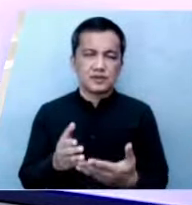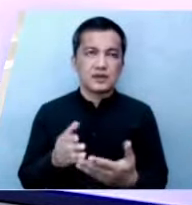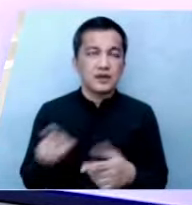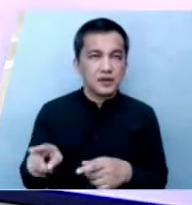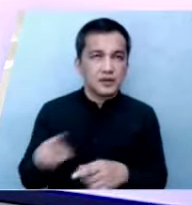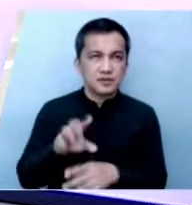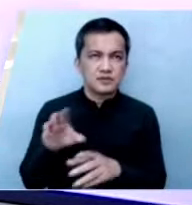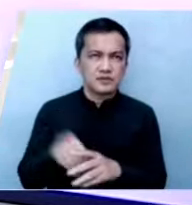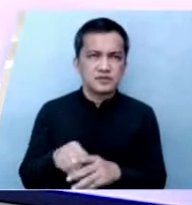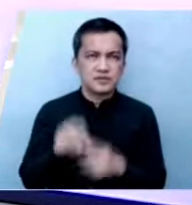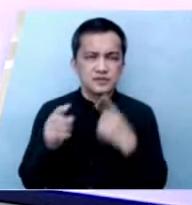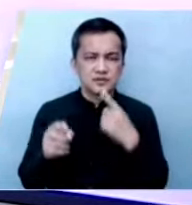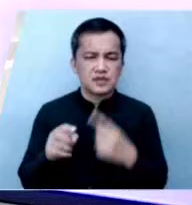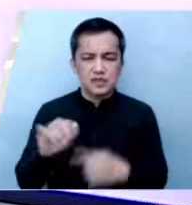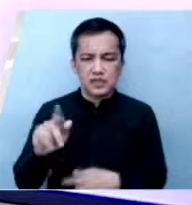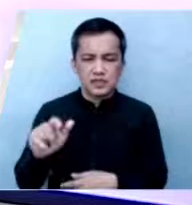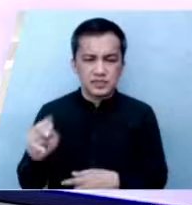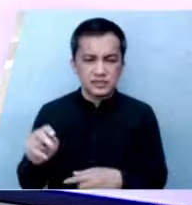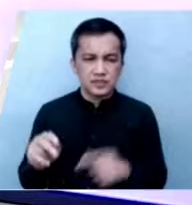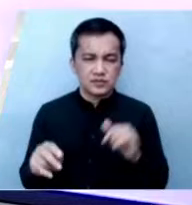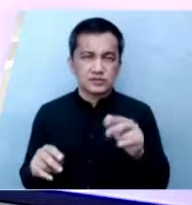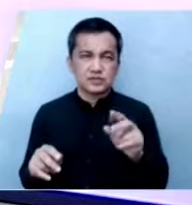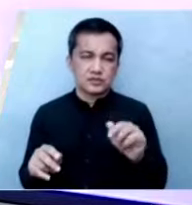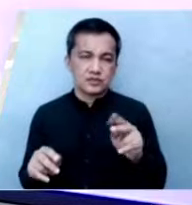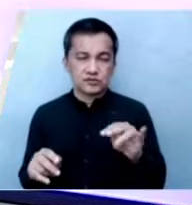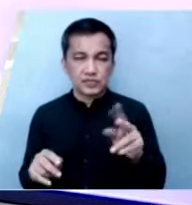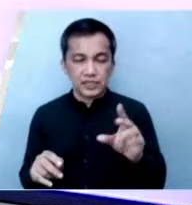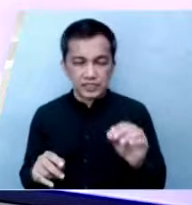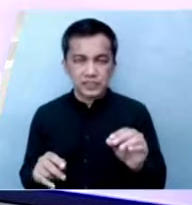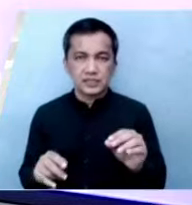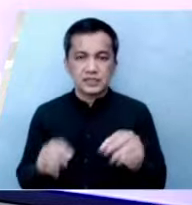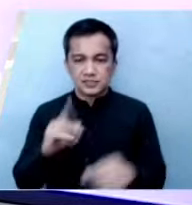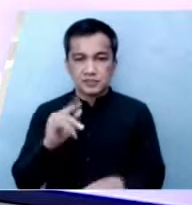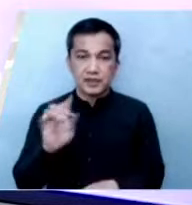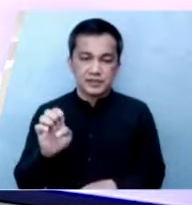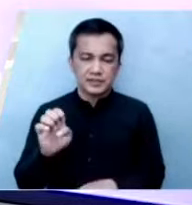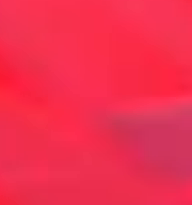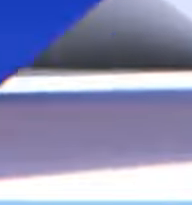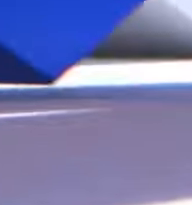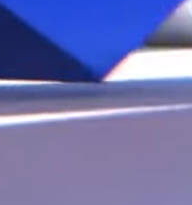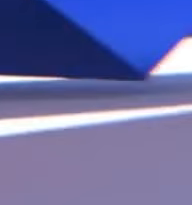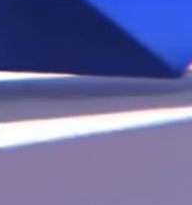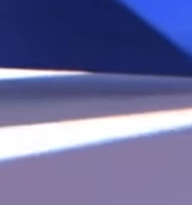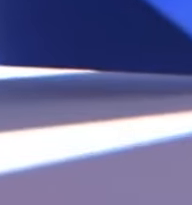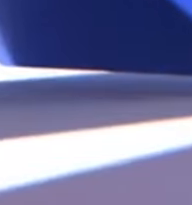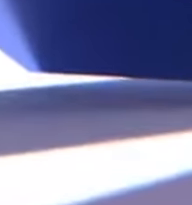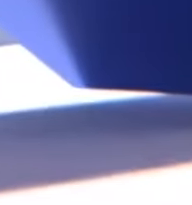Alden Richards at Julian San Jose pati sa Sparkle World Tour. Makichika kay Lars Santiago.